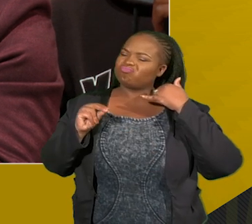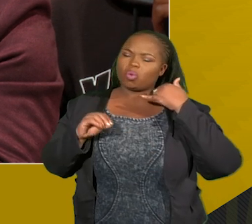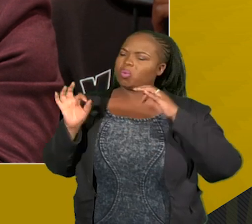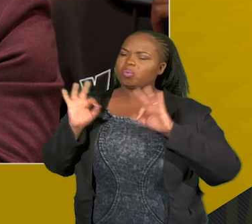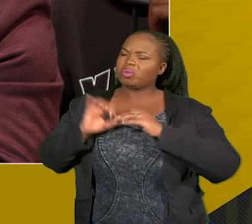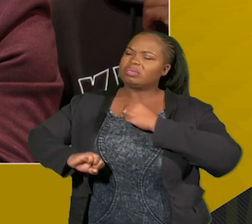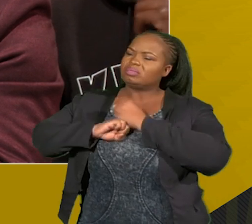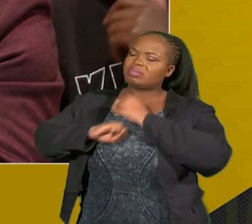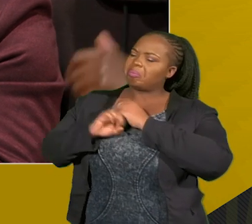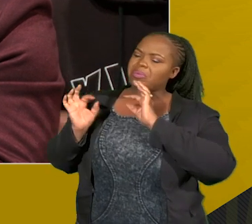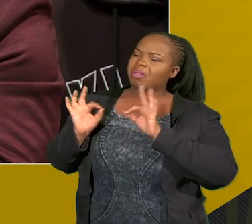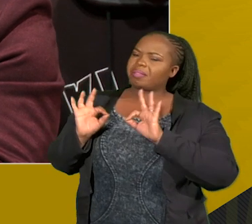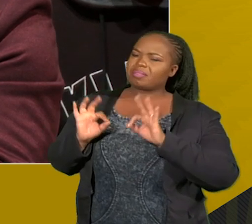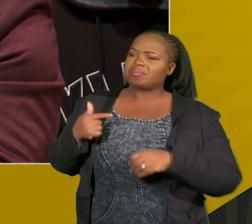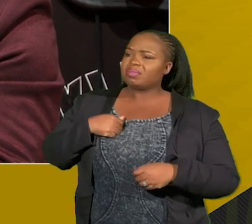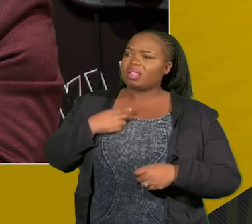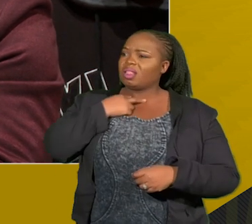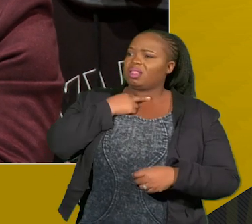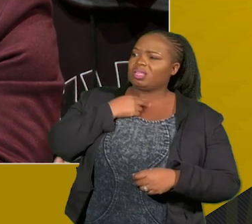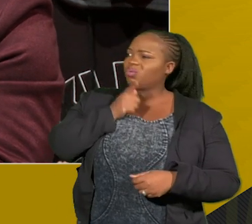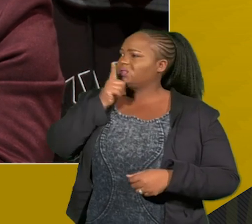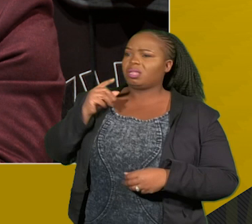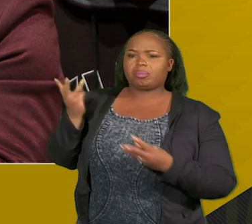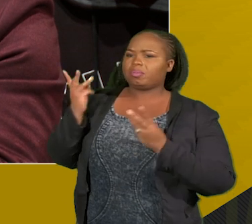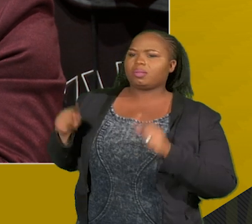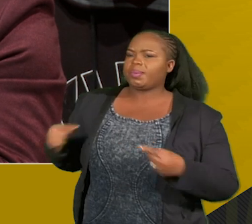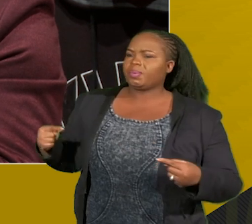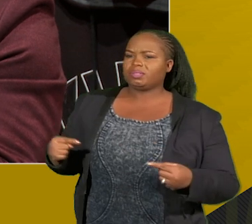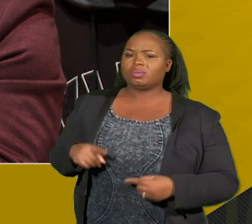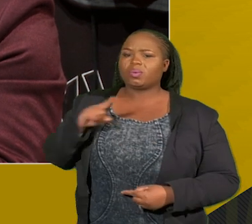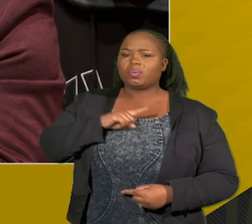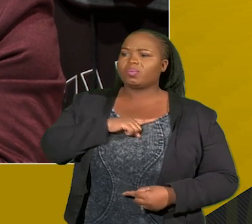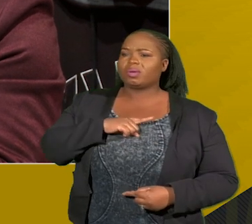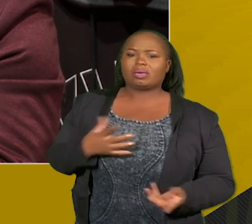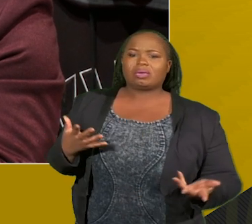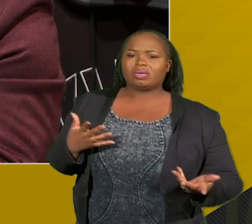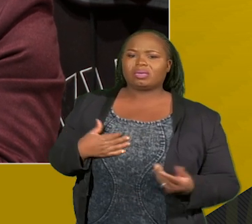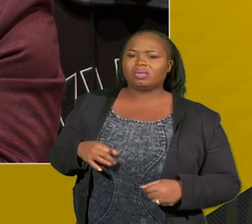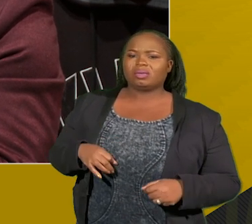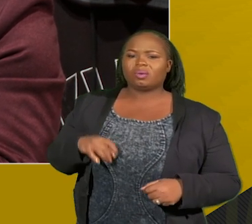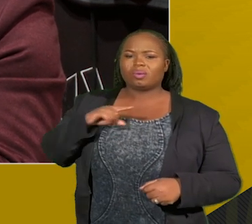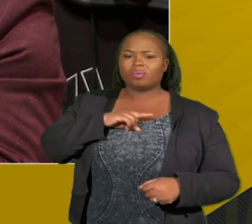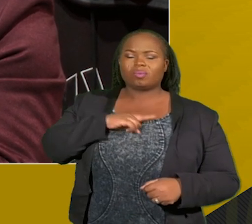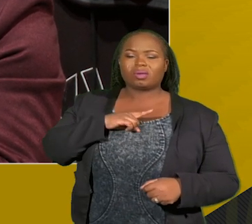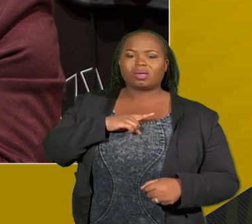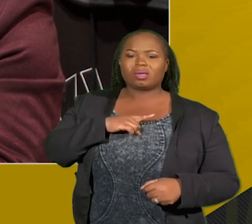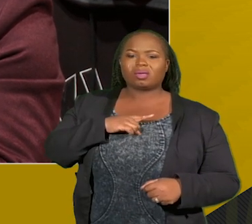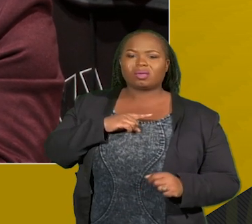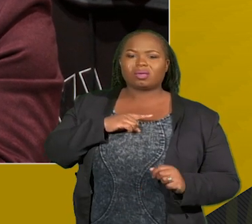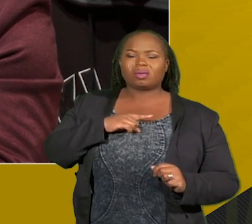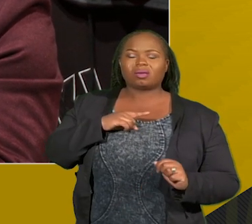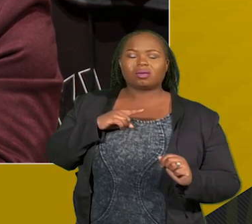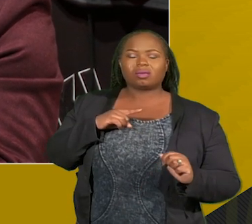Unesupport ikitirile. Akukhona ukuthi abantu kayo. Kusa kine kodwa ngibende kamtomo ngabeke tsama.